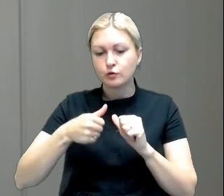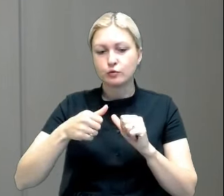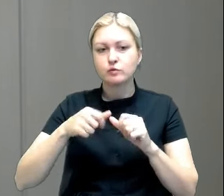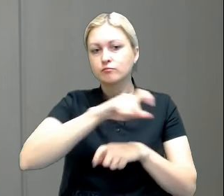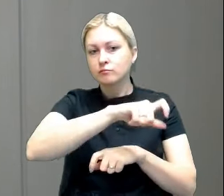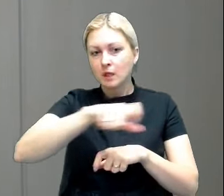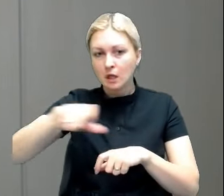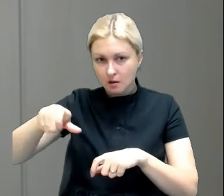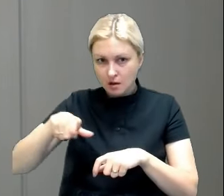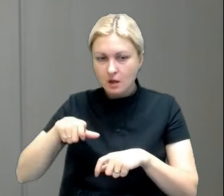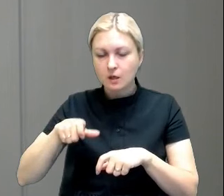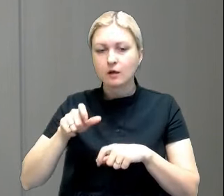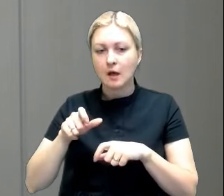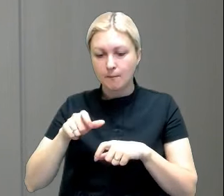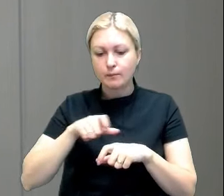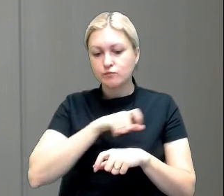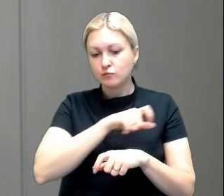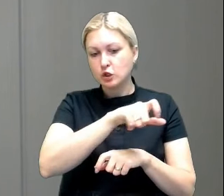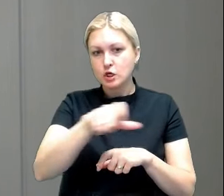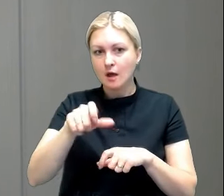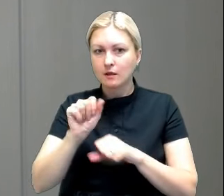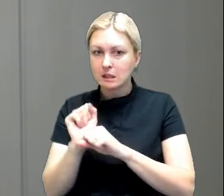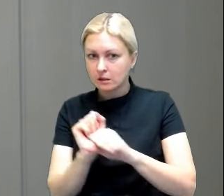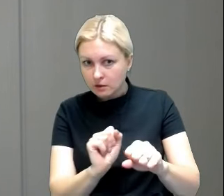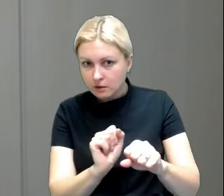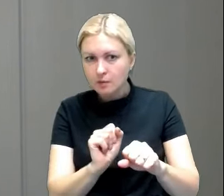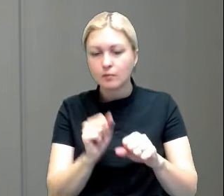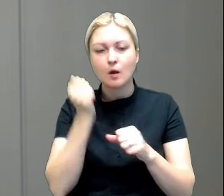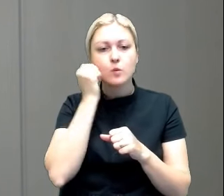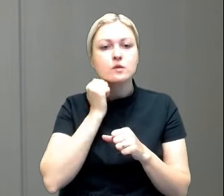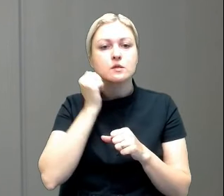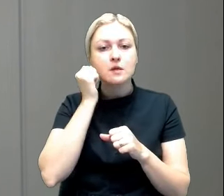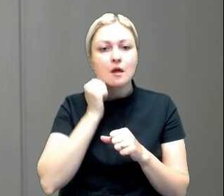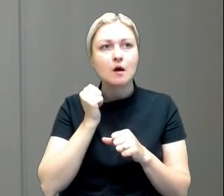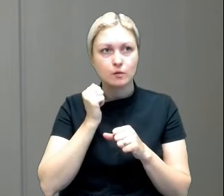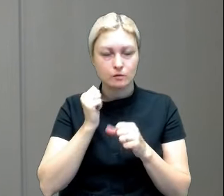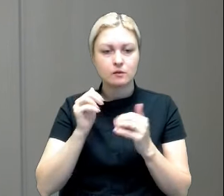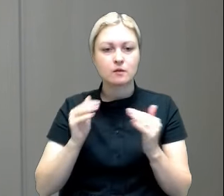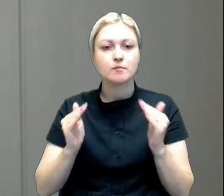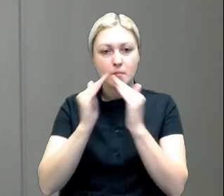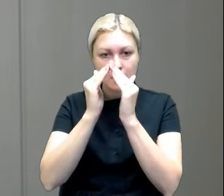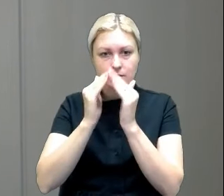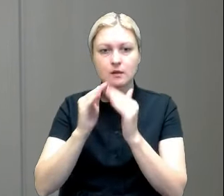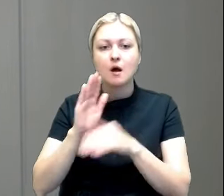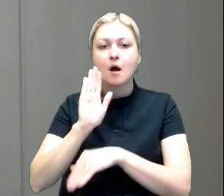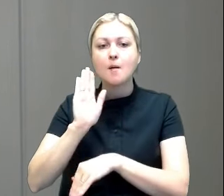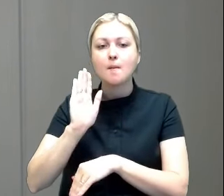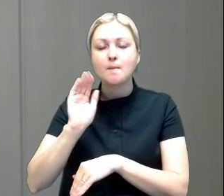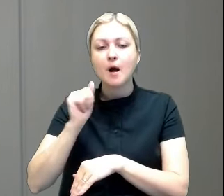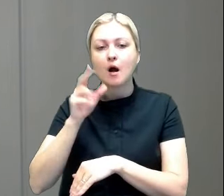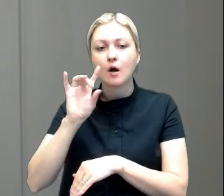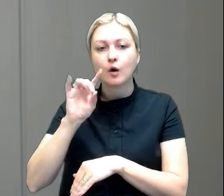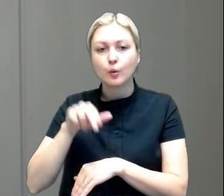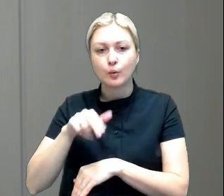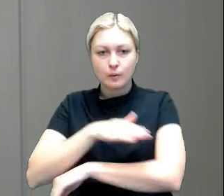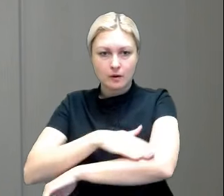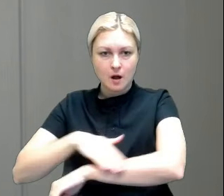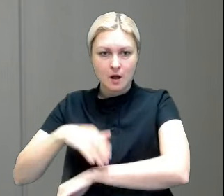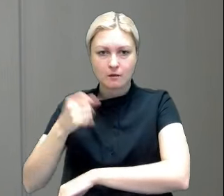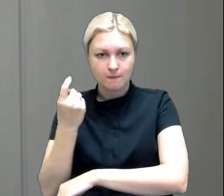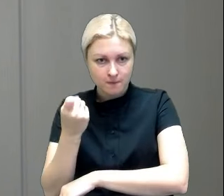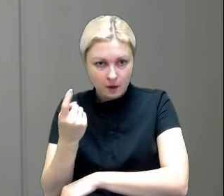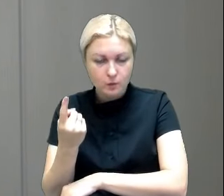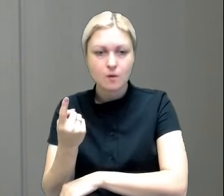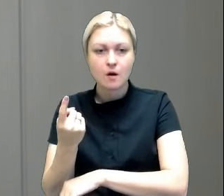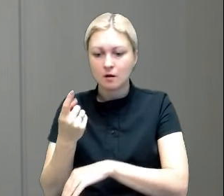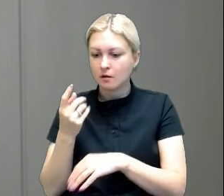fiksuojančią infrastruktūrą bei vieną seniausių pastatų bangų gatvėje 11 toks atvirai ignoruojantis viešąjį interesą ir neatsakingas